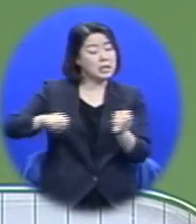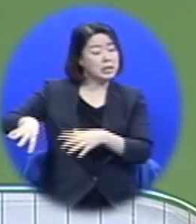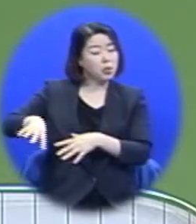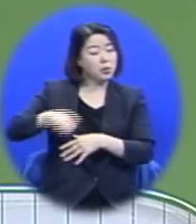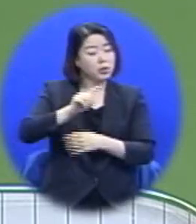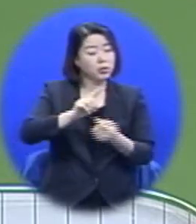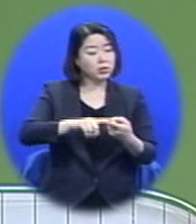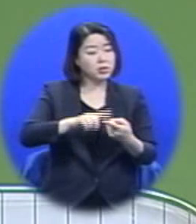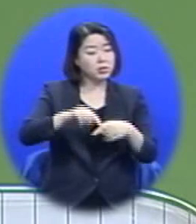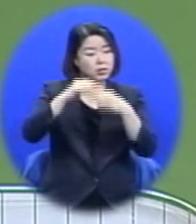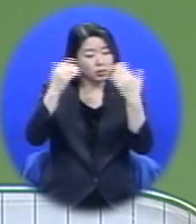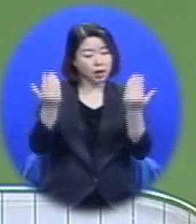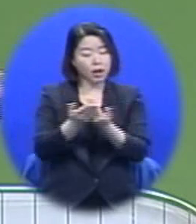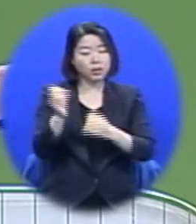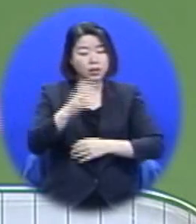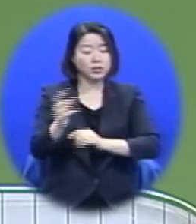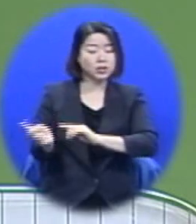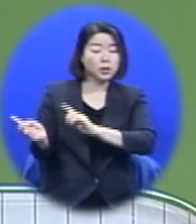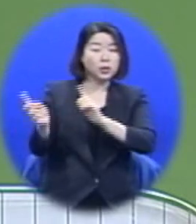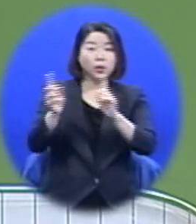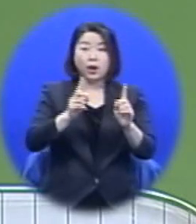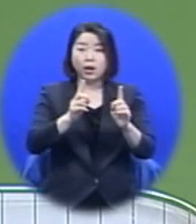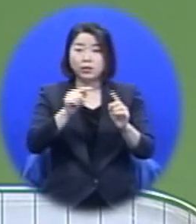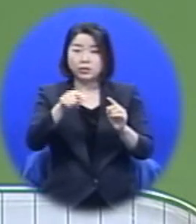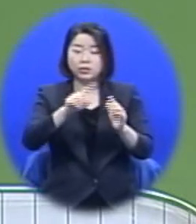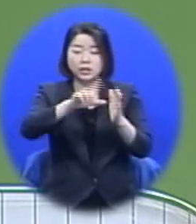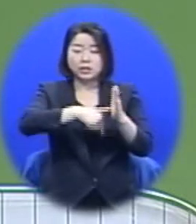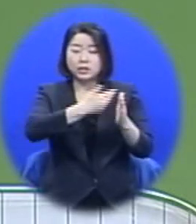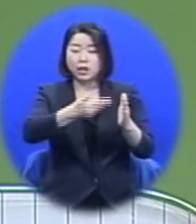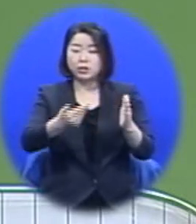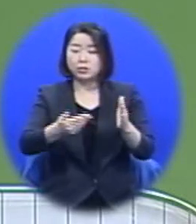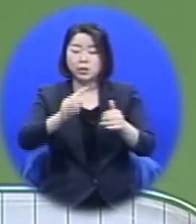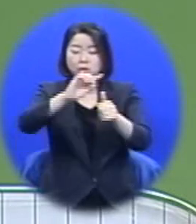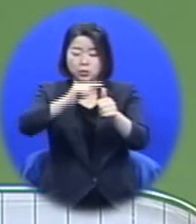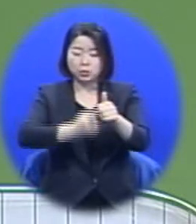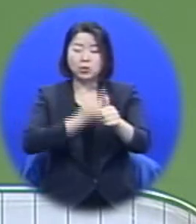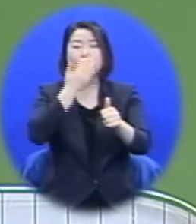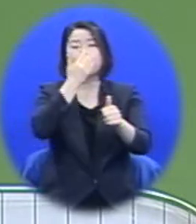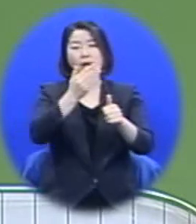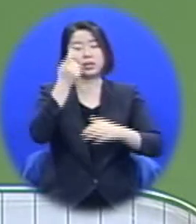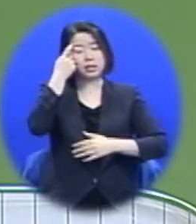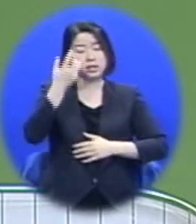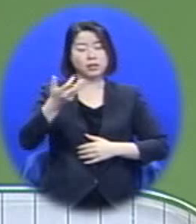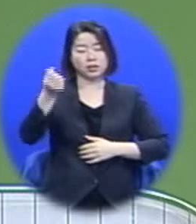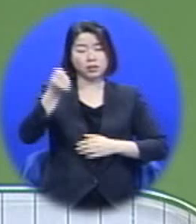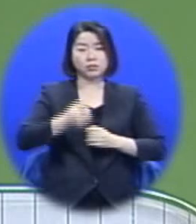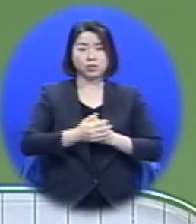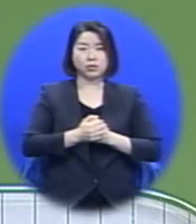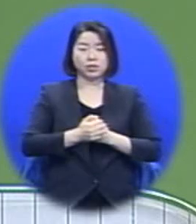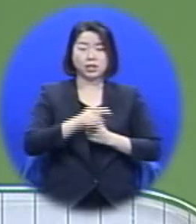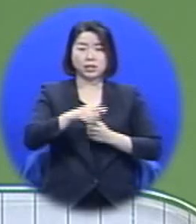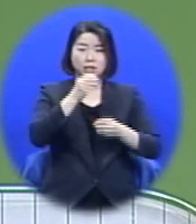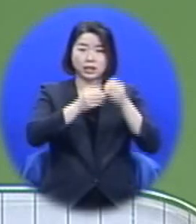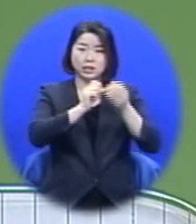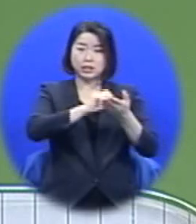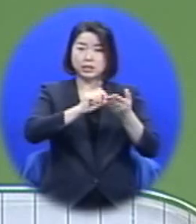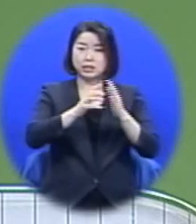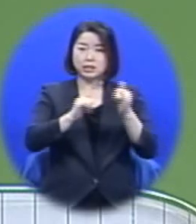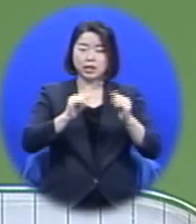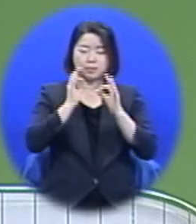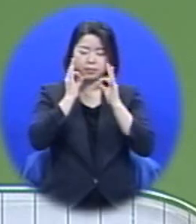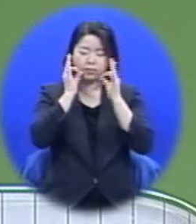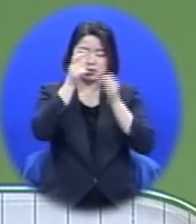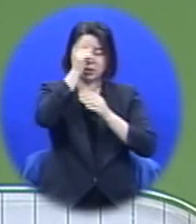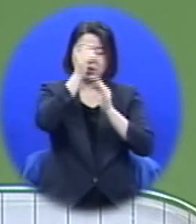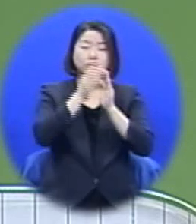회복되는 것은 시간이 지나가면 저절로 되는 거니까 이것이 집행 기자의 간절한 기도였습니다